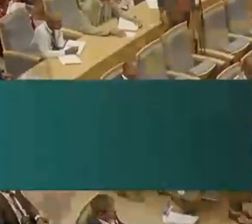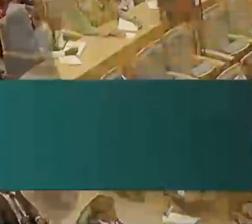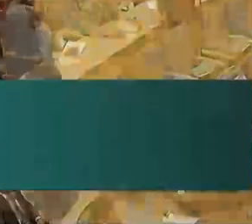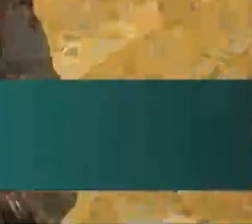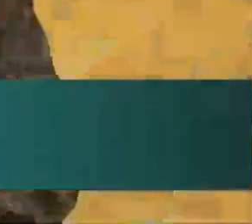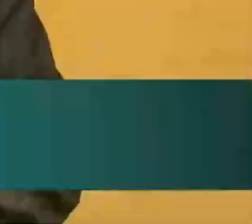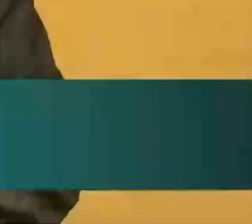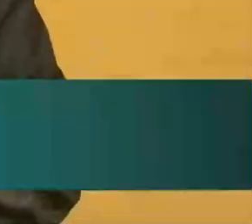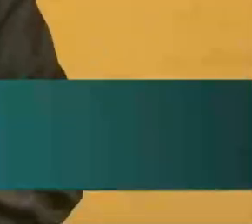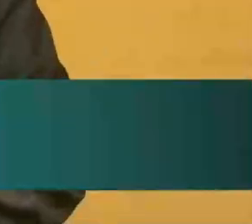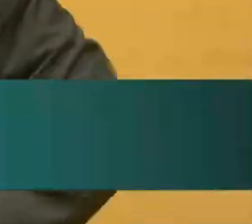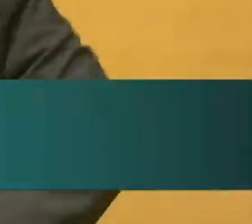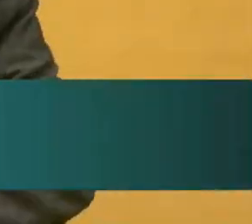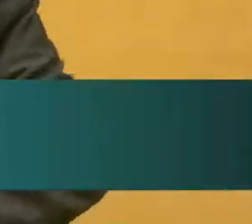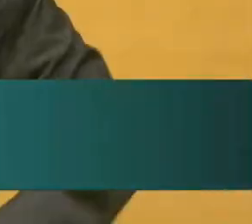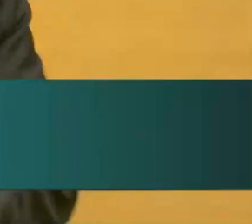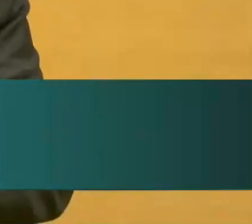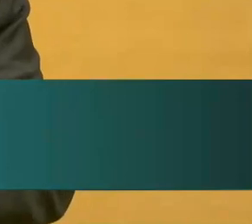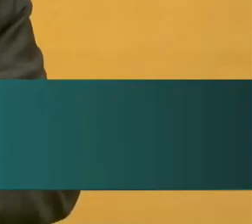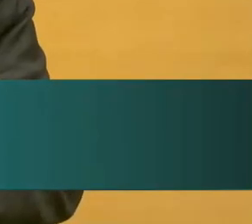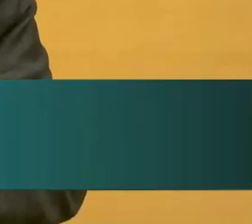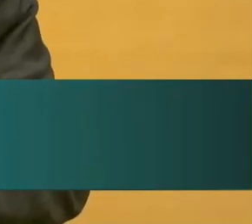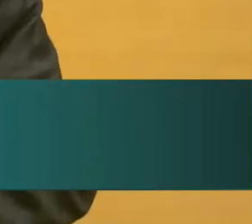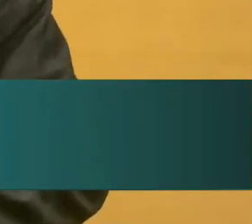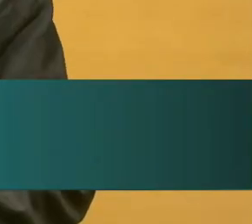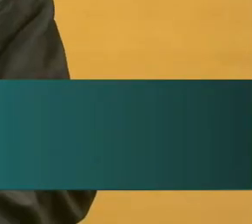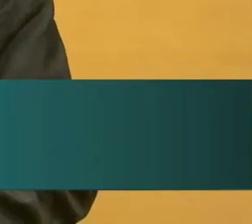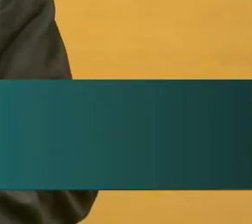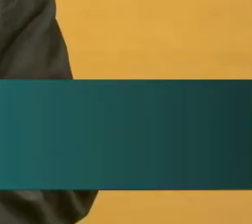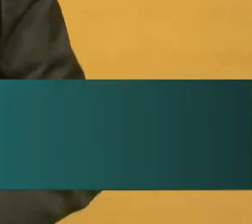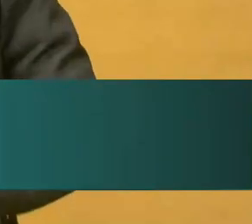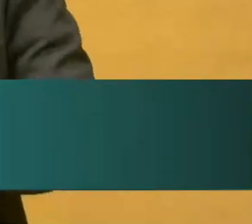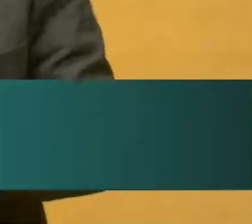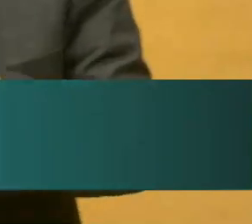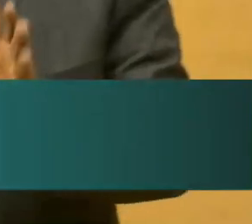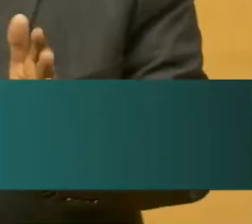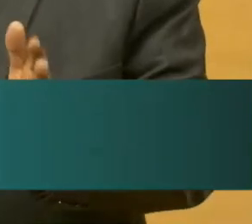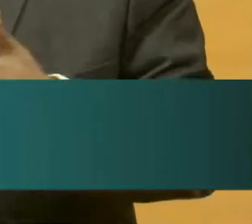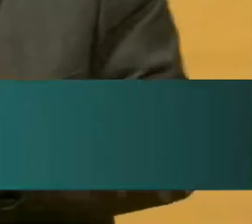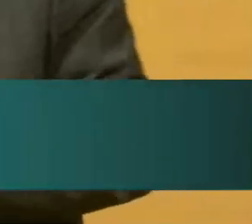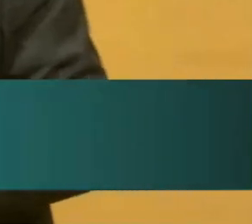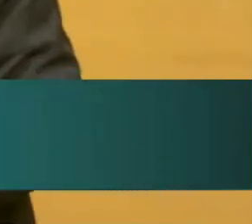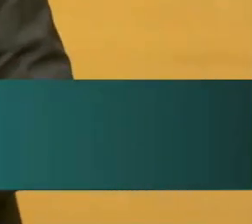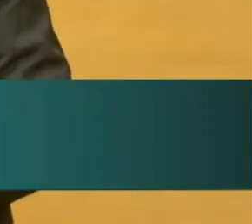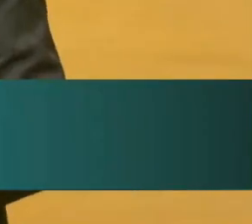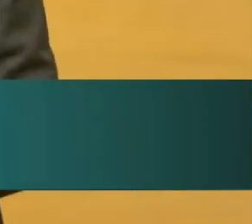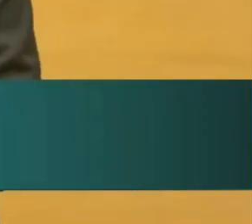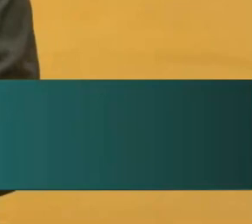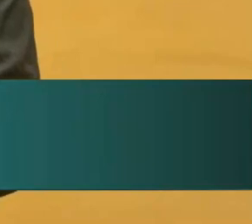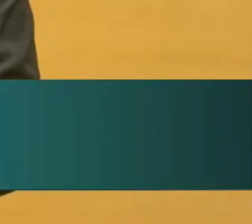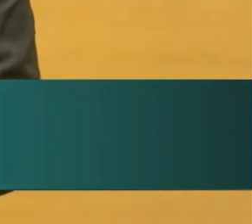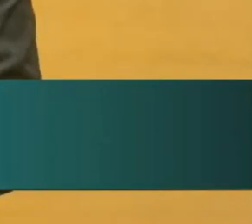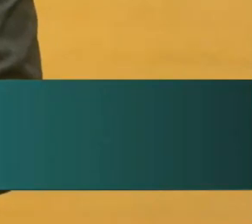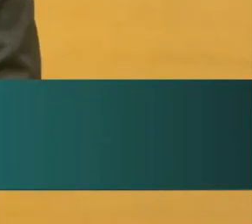cette vision va produire, va activer quelque chose de mort, quelque chose de dormant de ta vie, dans